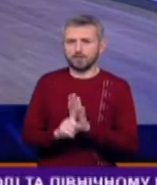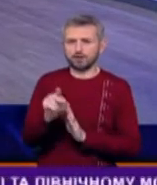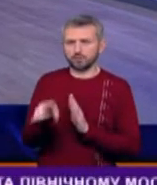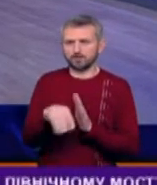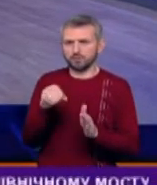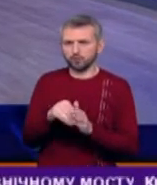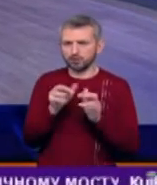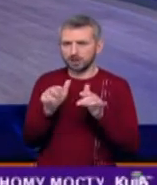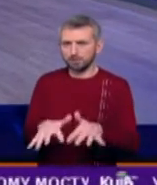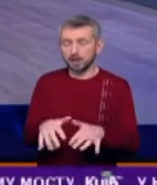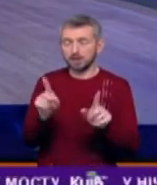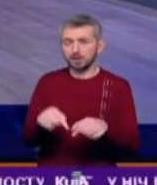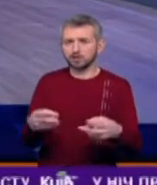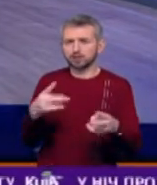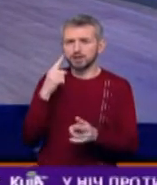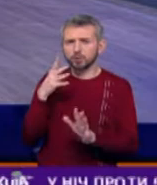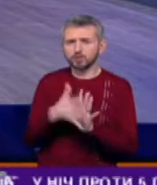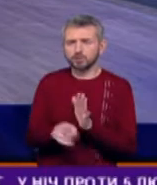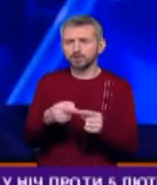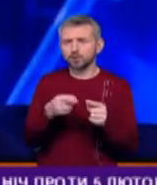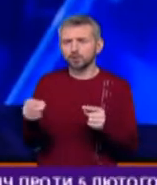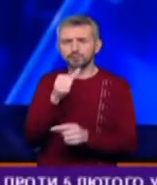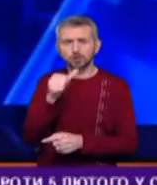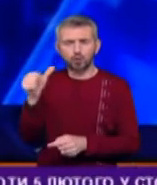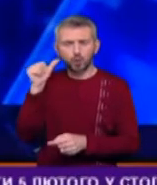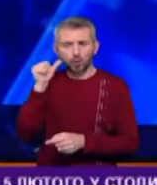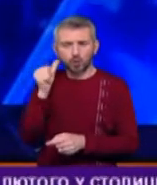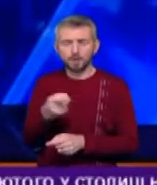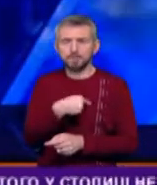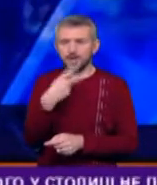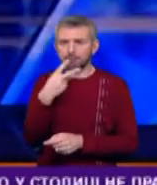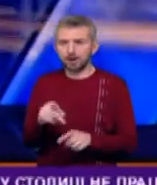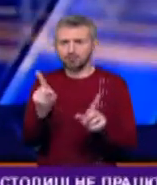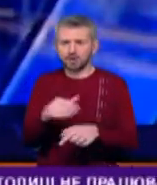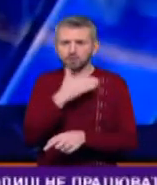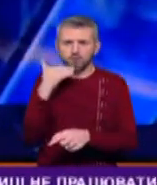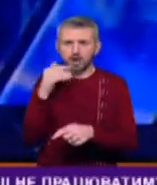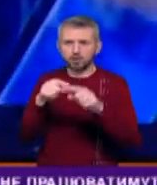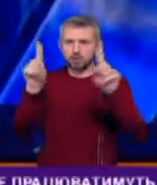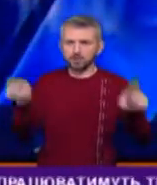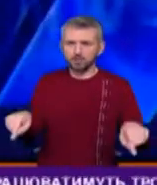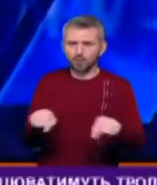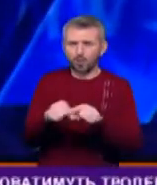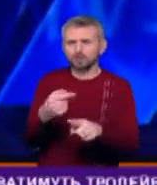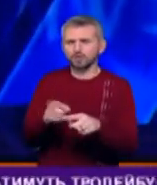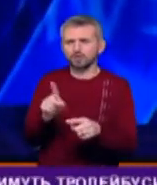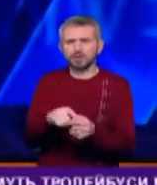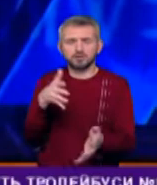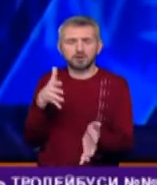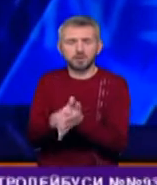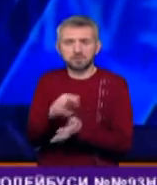виборчої кампанії. Mm-hmm. Теж потрібно розуміти, що впродовж минулого року ми бачили теж величезну кількість білбордів, на це тратилися